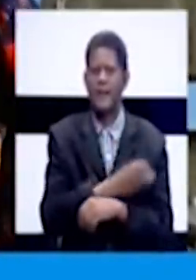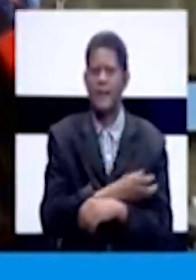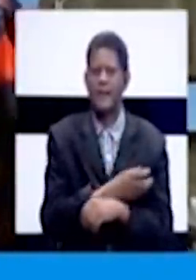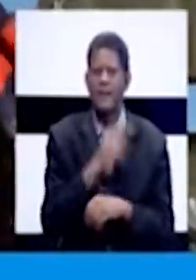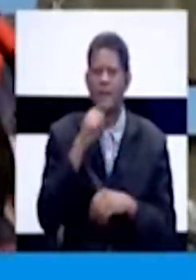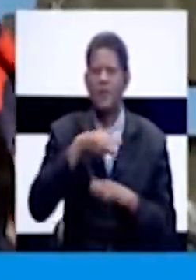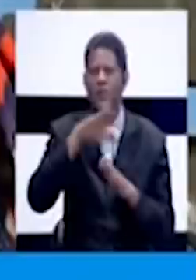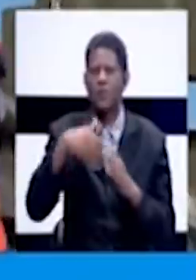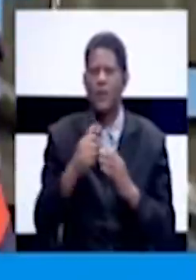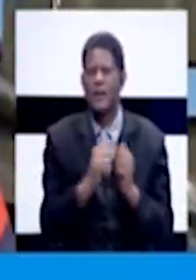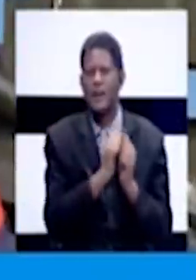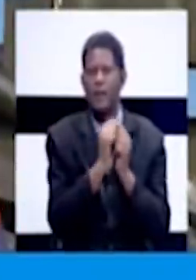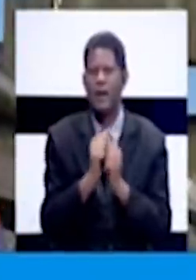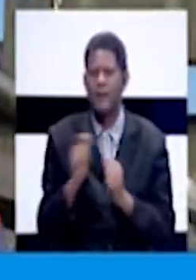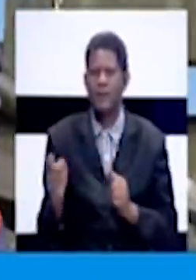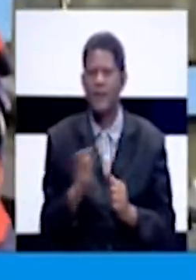نزي كلاتنا بحبر كوينا